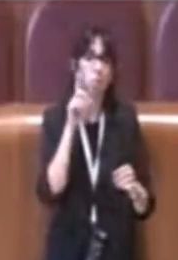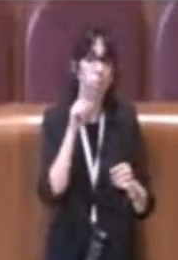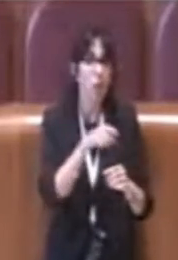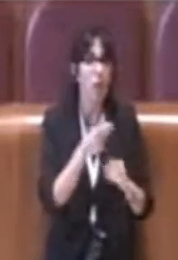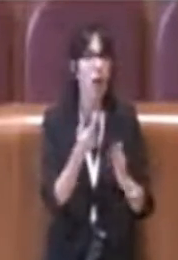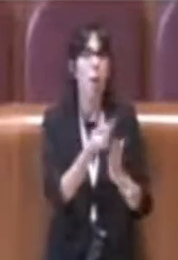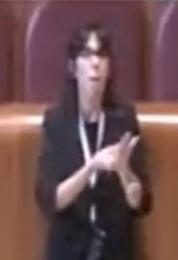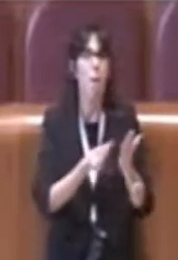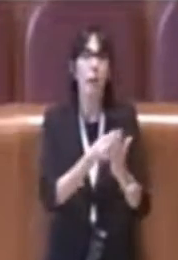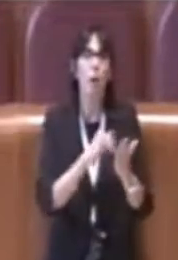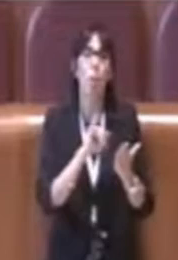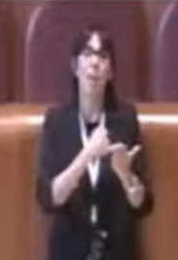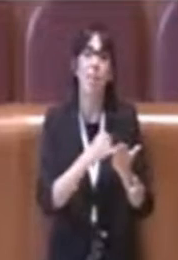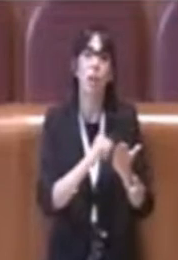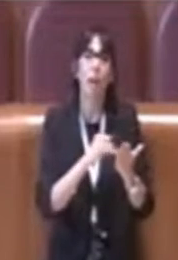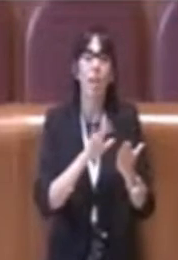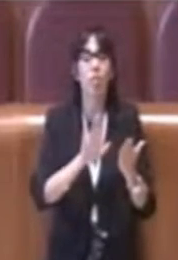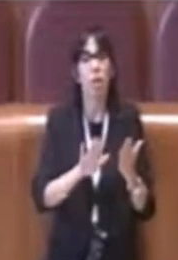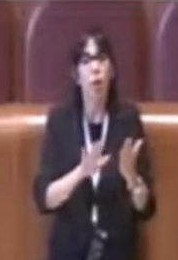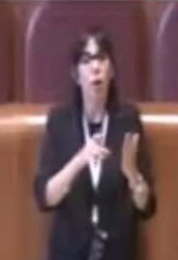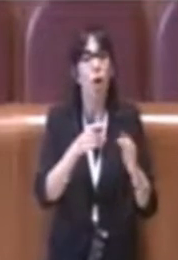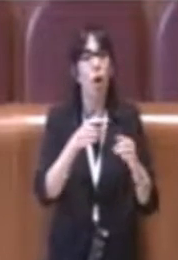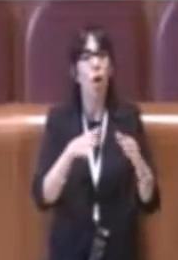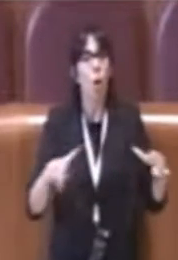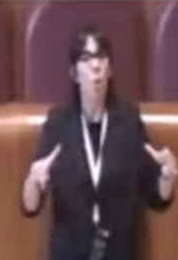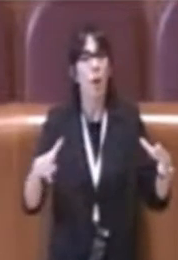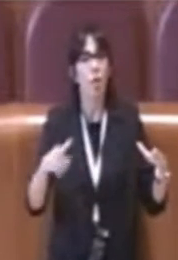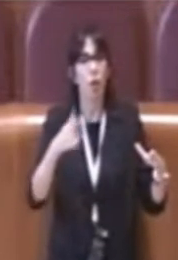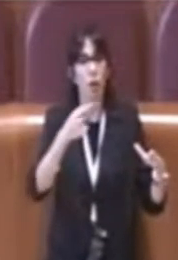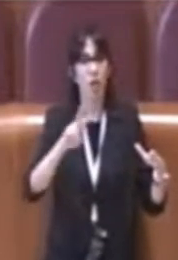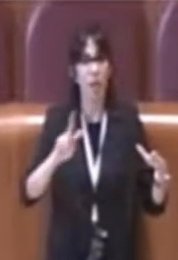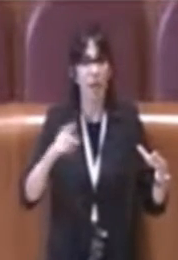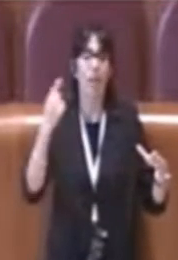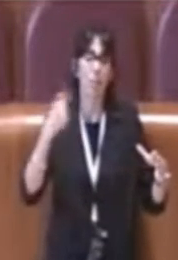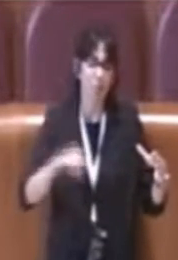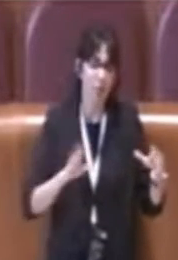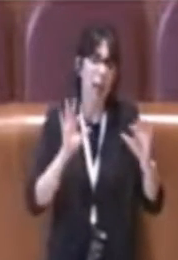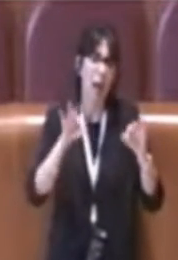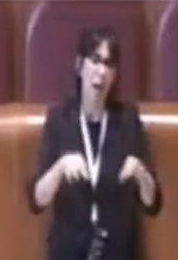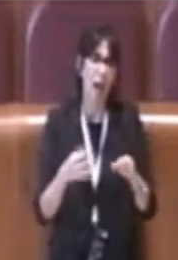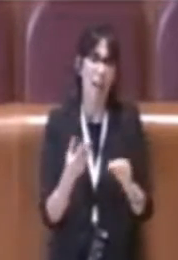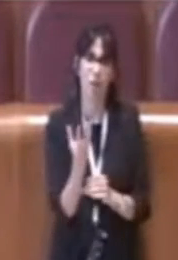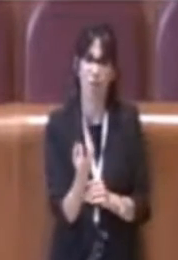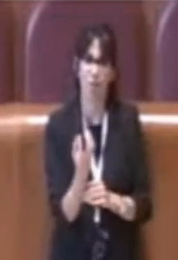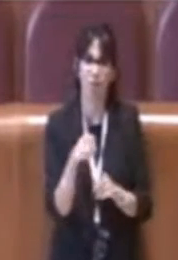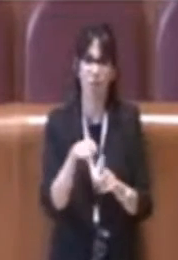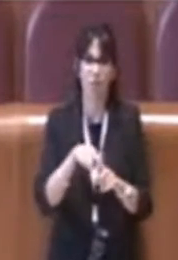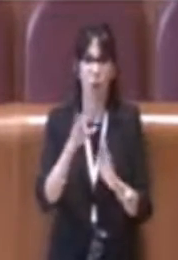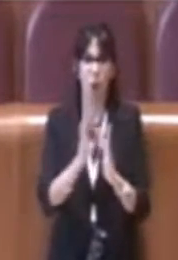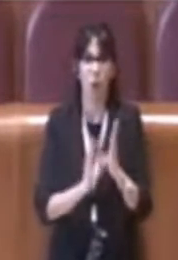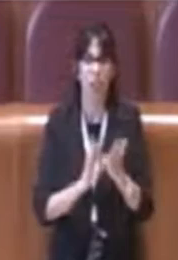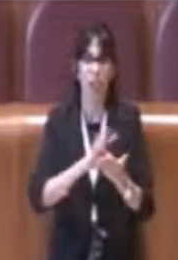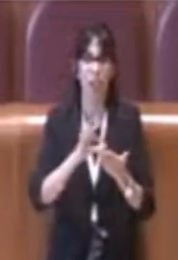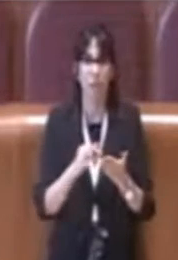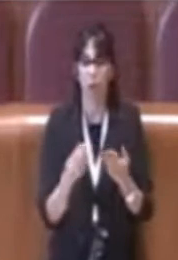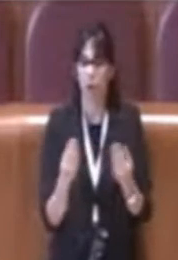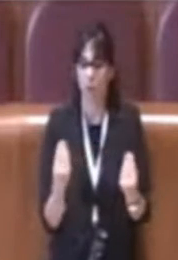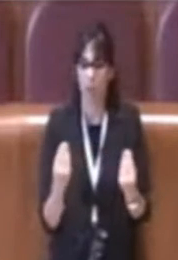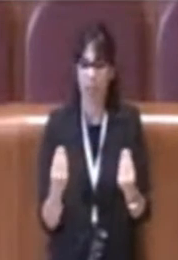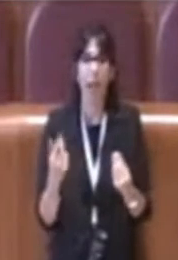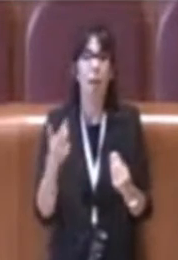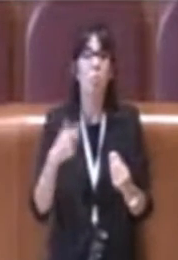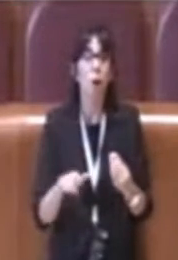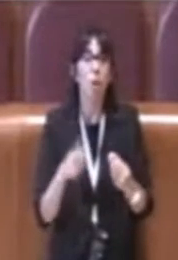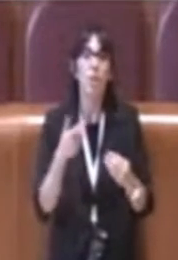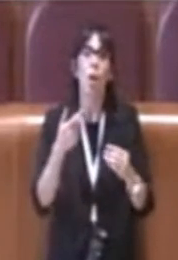Tor Vergata. E quindi qui arrivo al nocciolo dell'ordine del giorno. Perché? Perché di fatto gli standard urbanistici che si